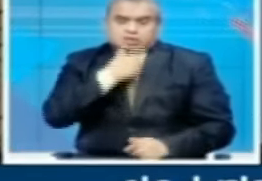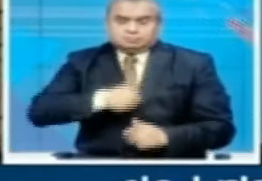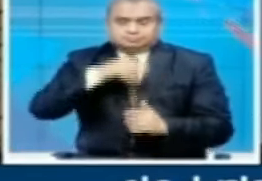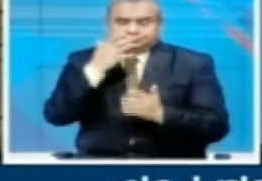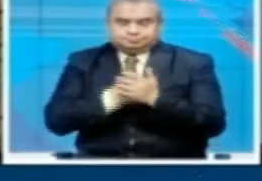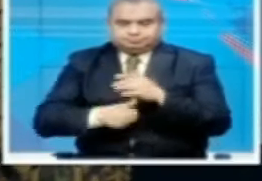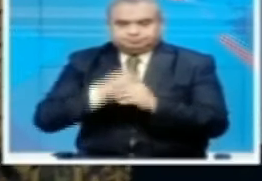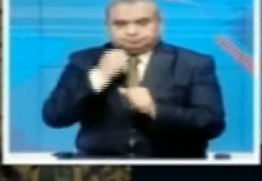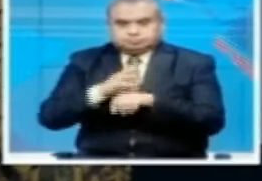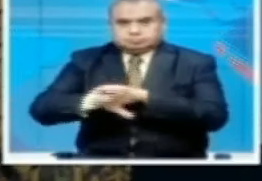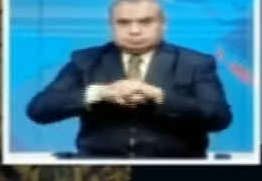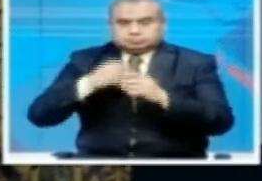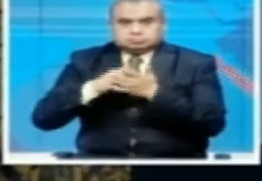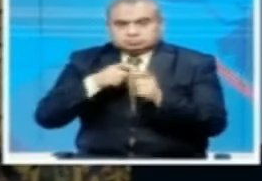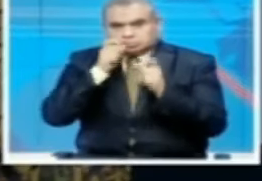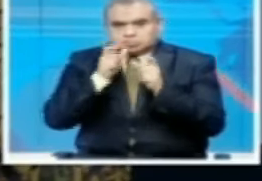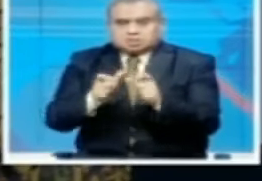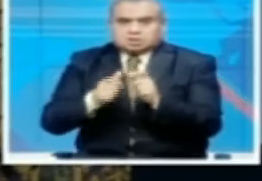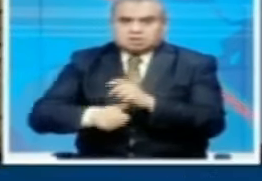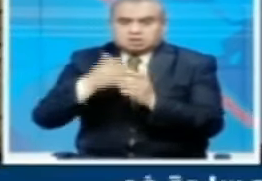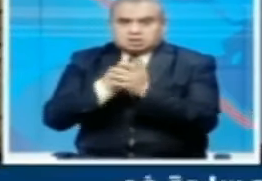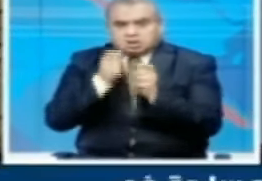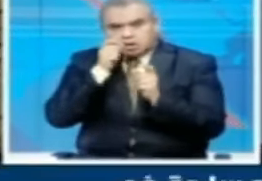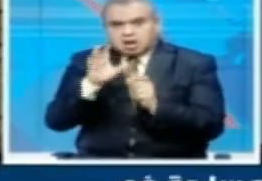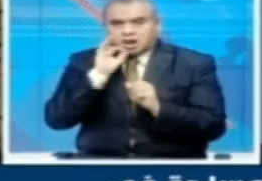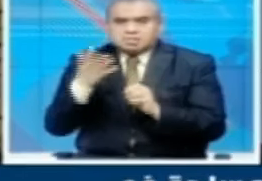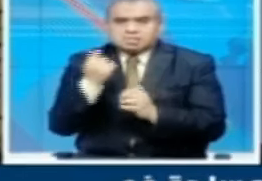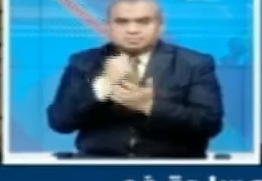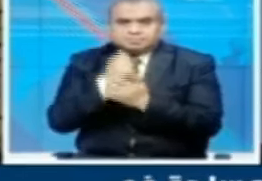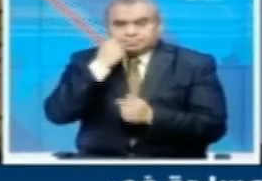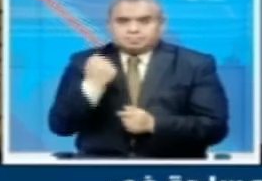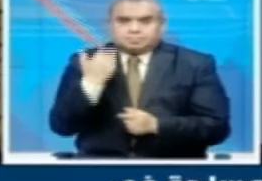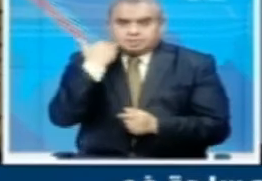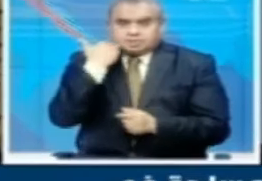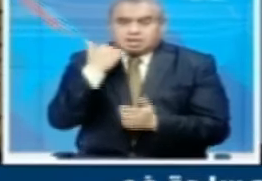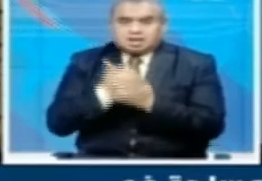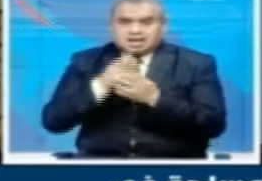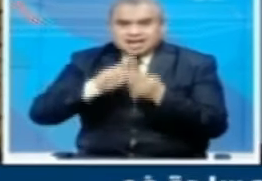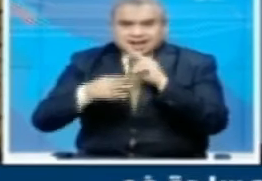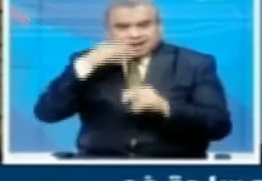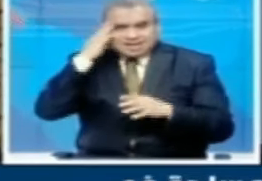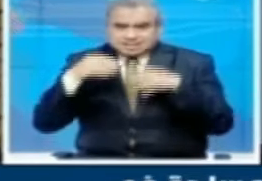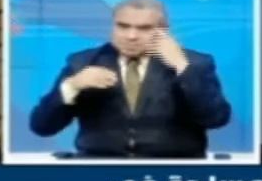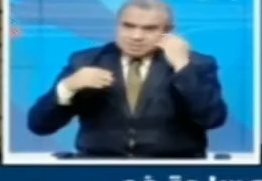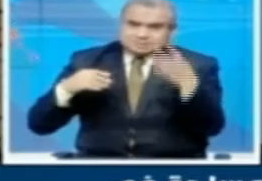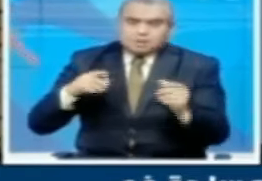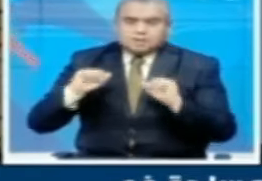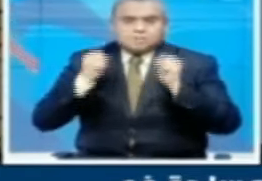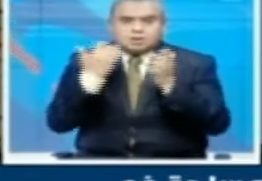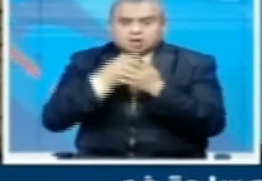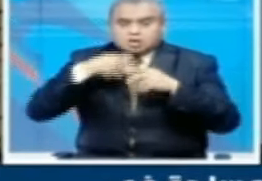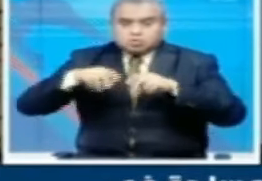حمايتها وصونها والحفاظ عليها جزءا لا يتجزأ من تراب